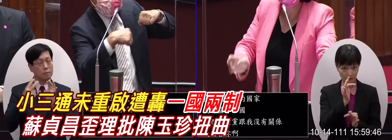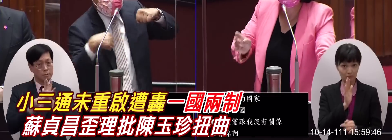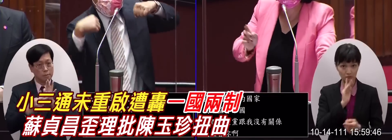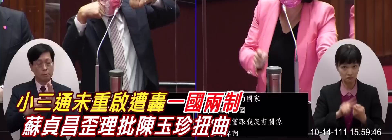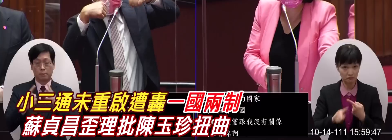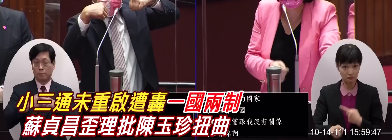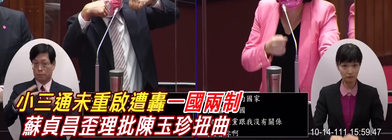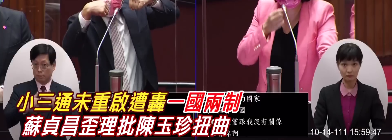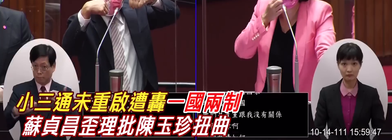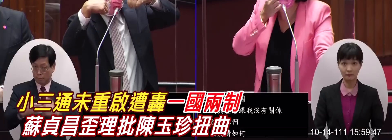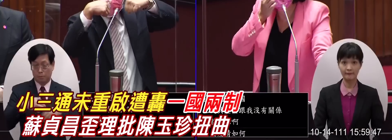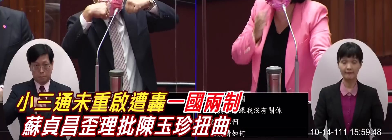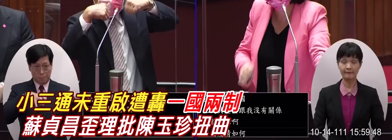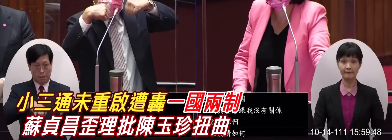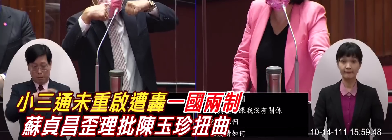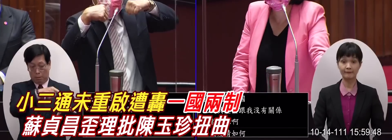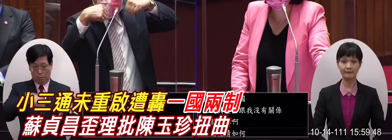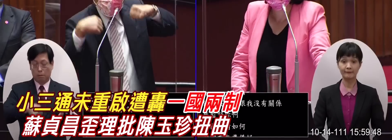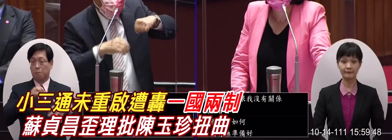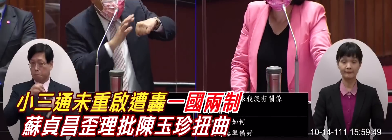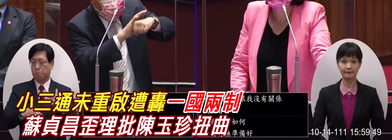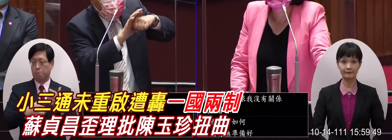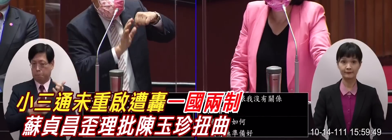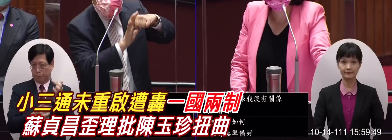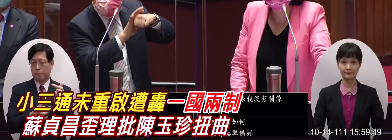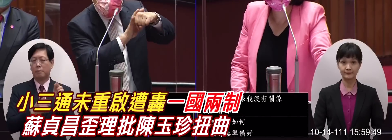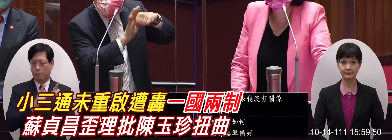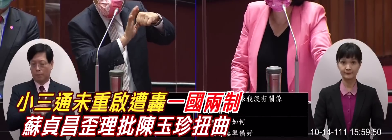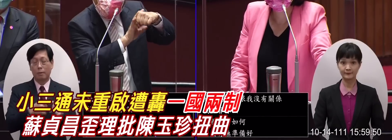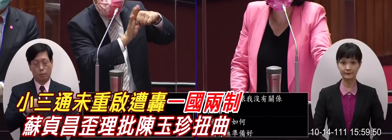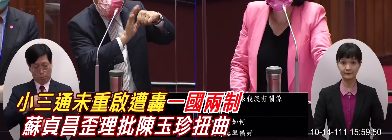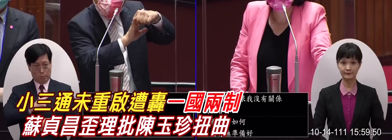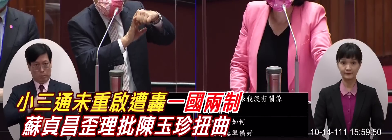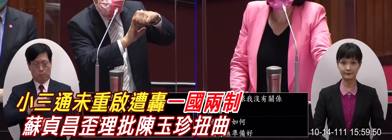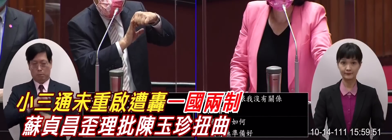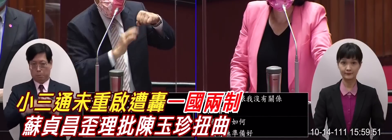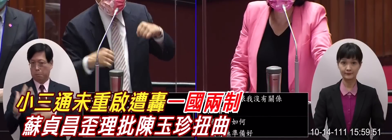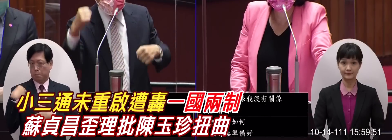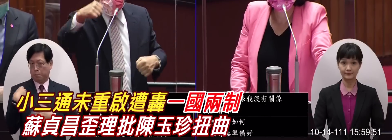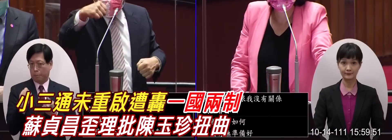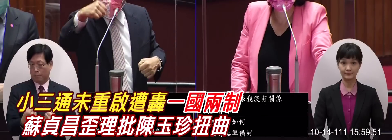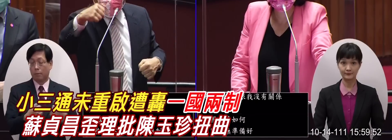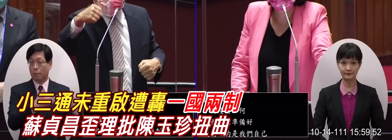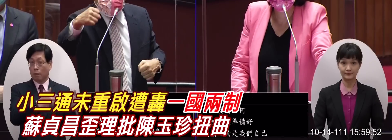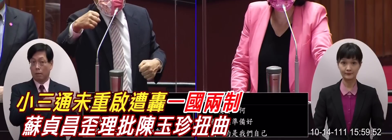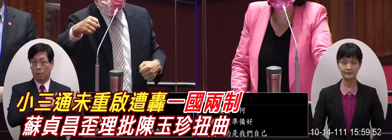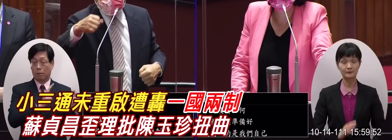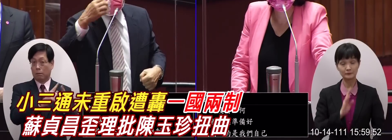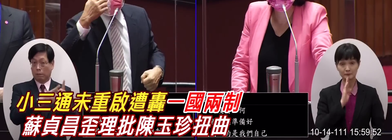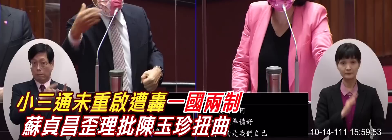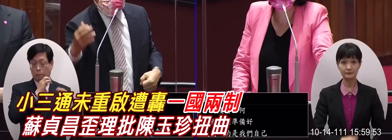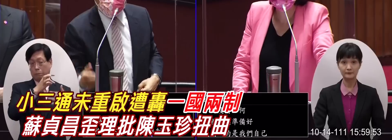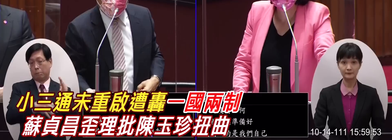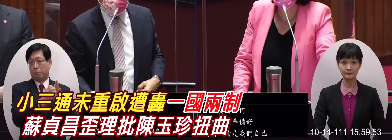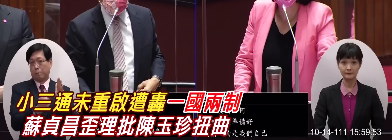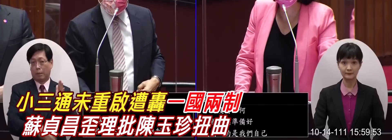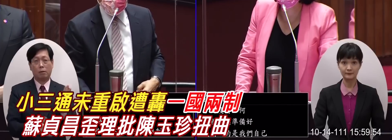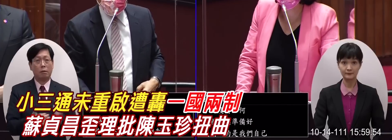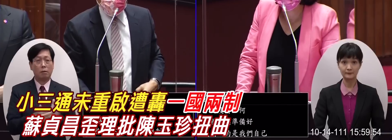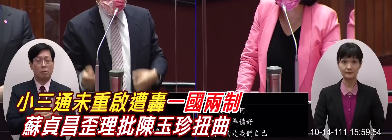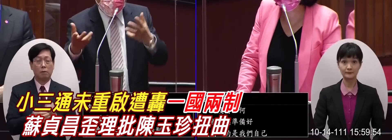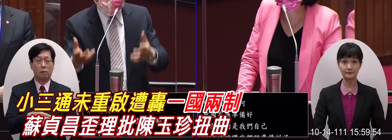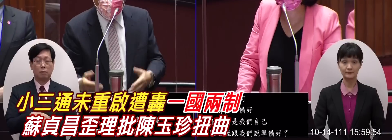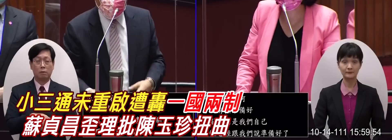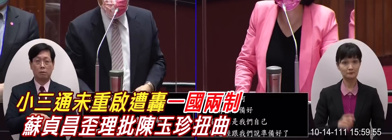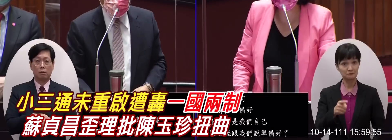小山东两边哦有机制在。我们的机制现在都还保完整哦， 是 中国把自己的机制都撤掉了